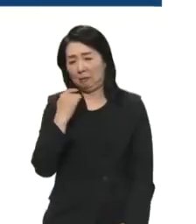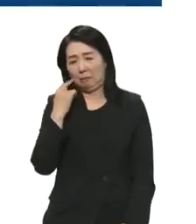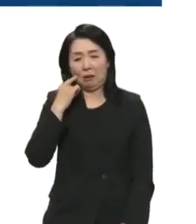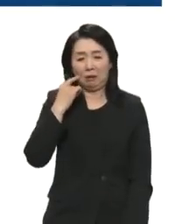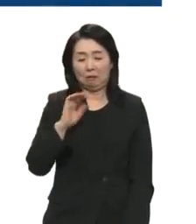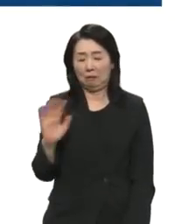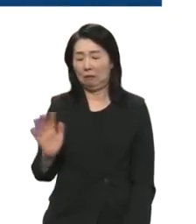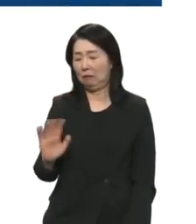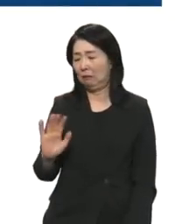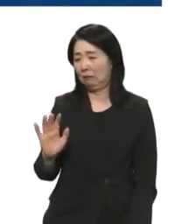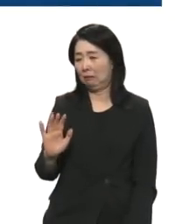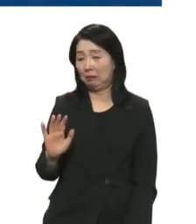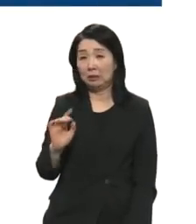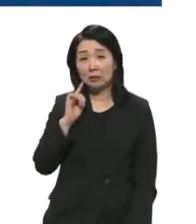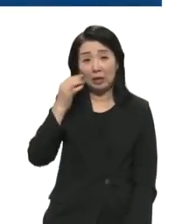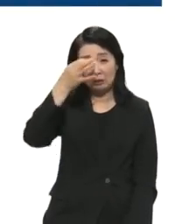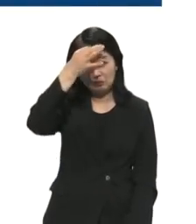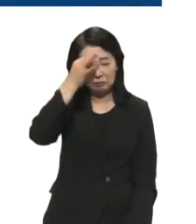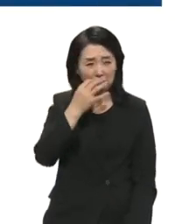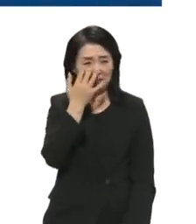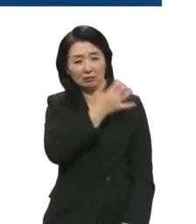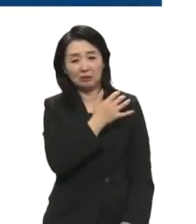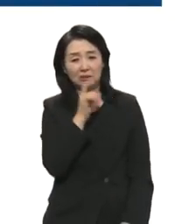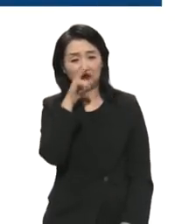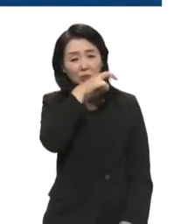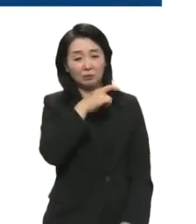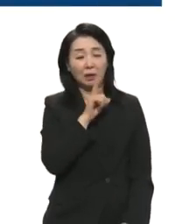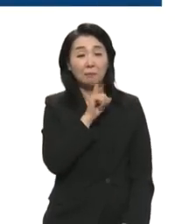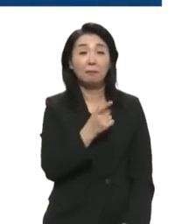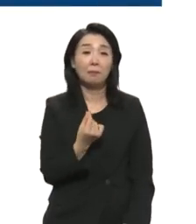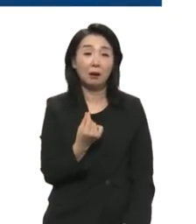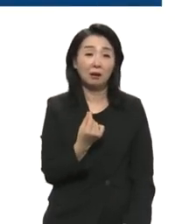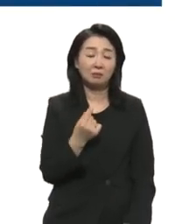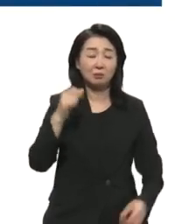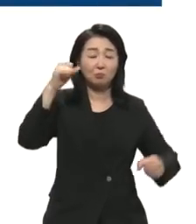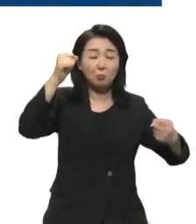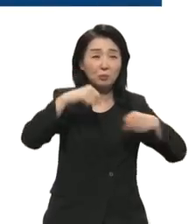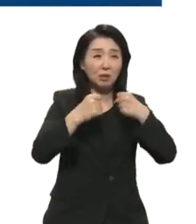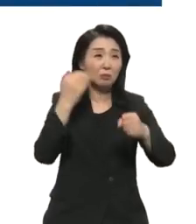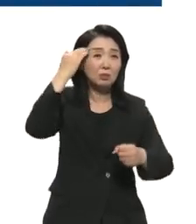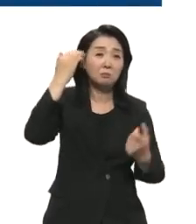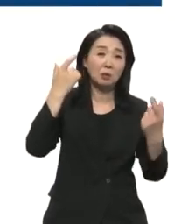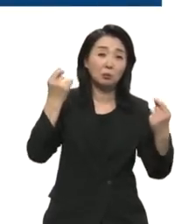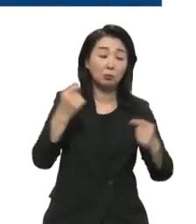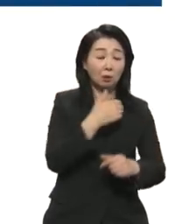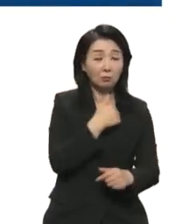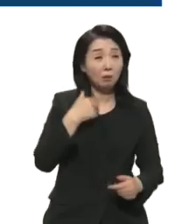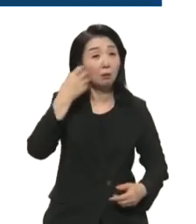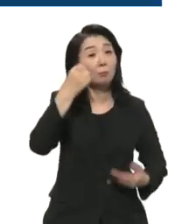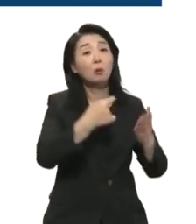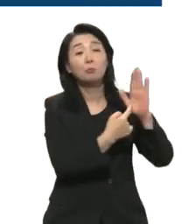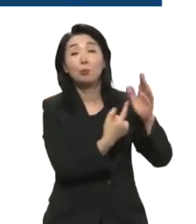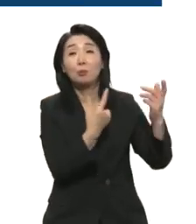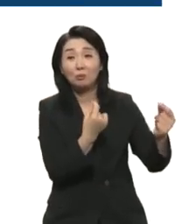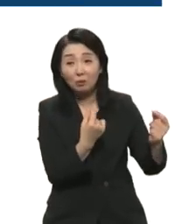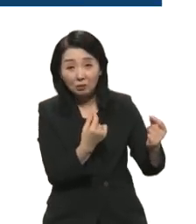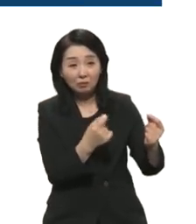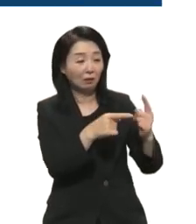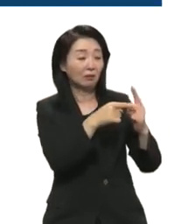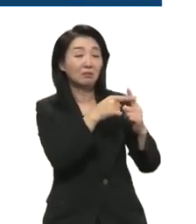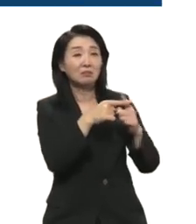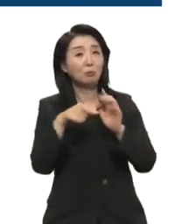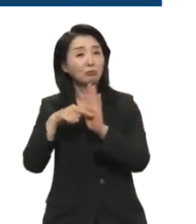예술 아닌 외설 선을 넘었다 이런 반응이 있고요 퍼포먼스의 자유를 침해하는 것이다 당당한 매력을 표현한거다 긍부정이 또 극명히